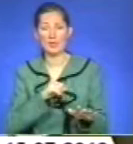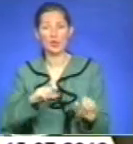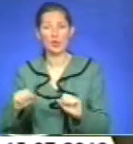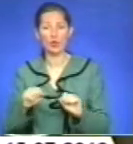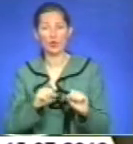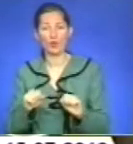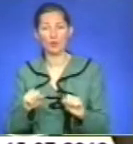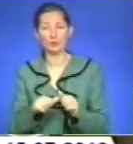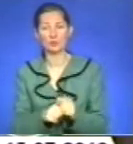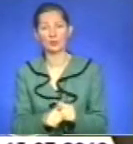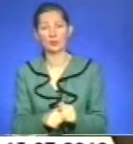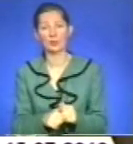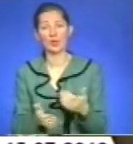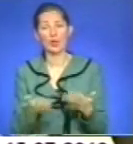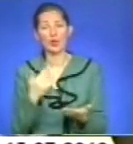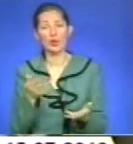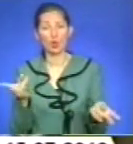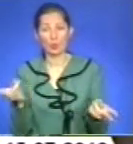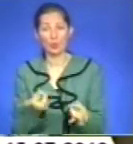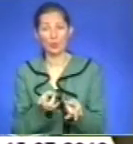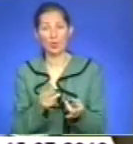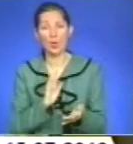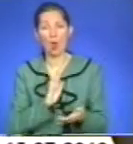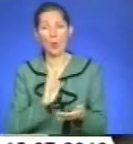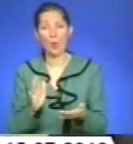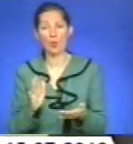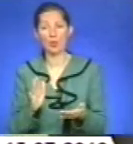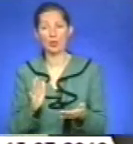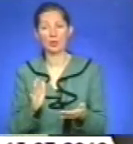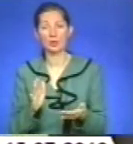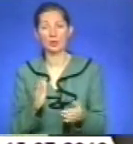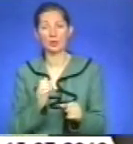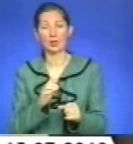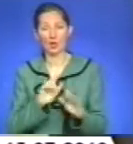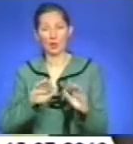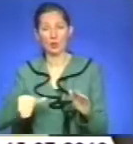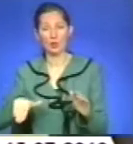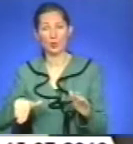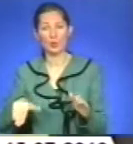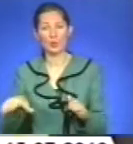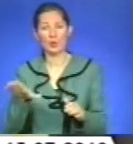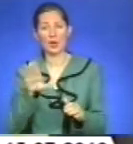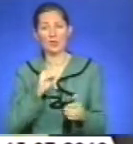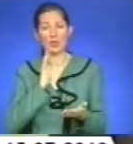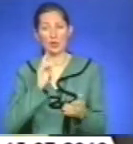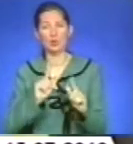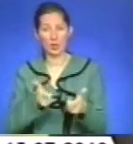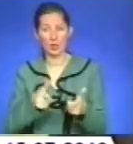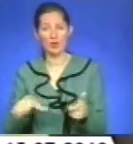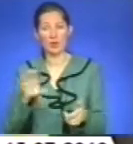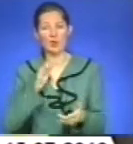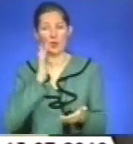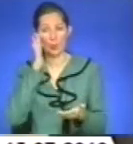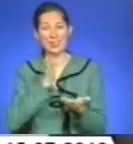самоврядування? Якщо воно потрібно і буде згода всіх політичних сил, в першу